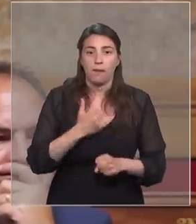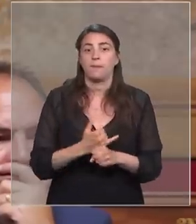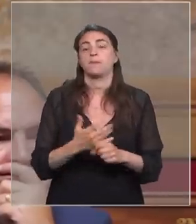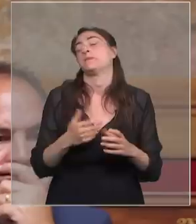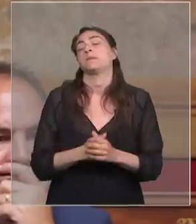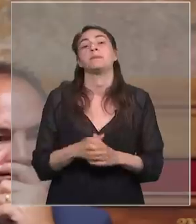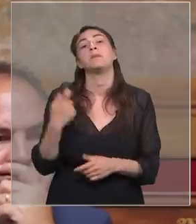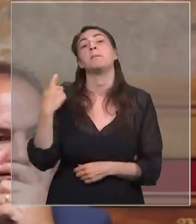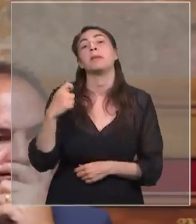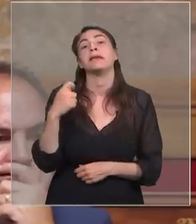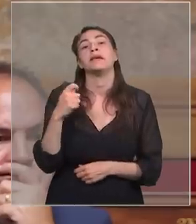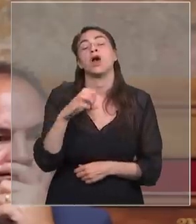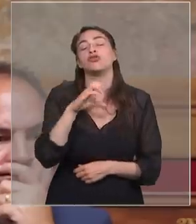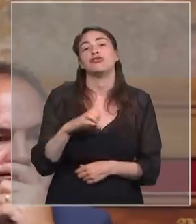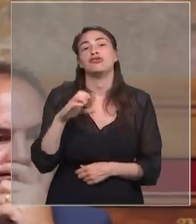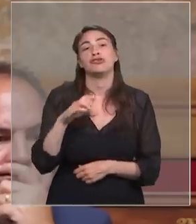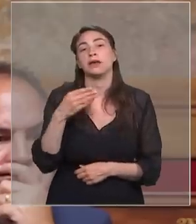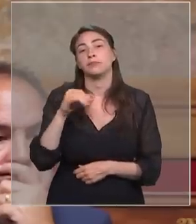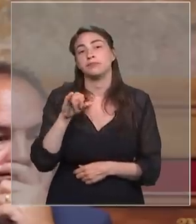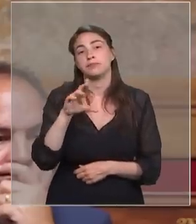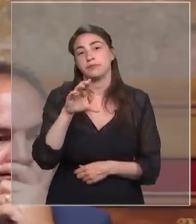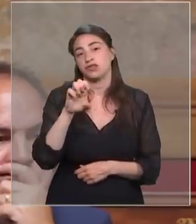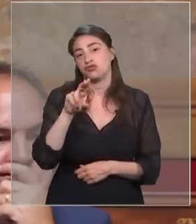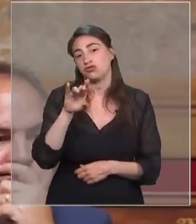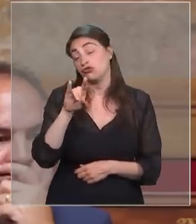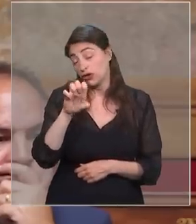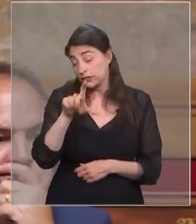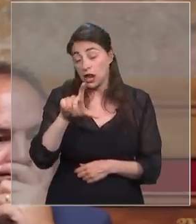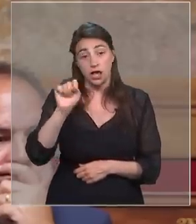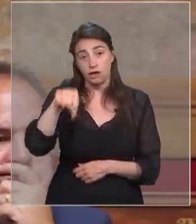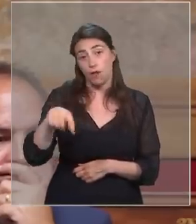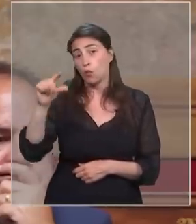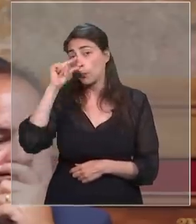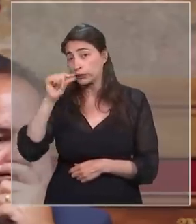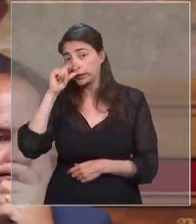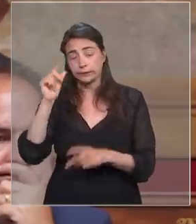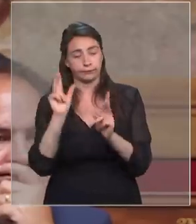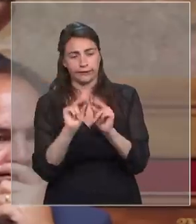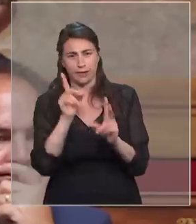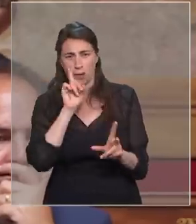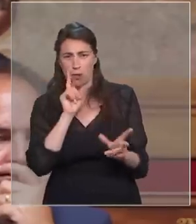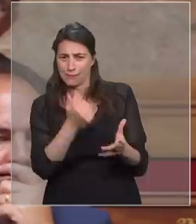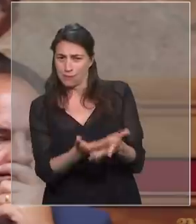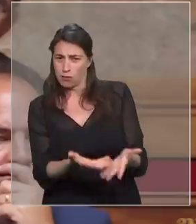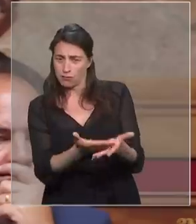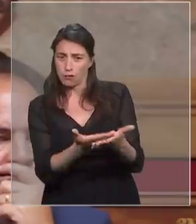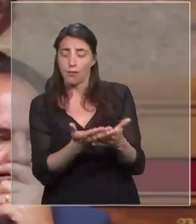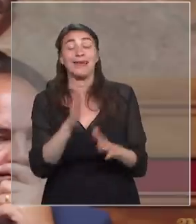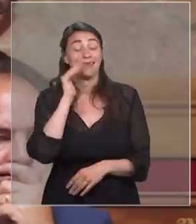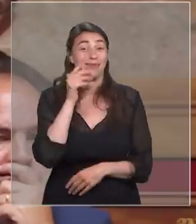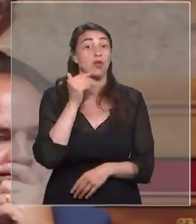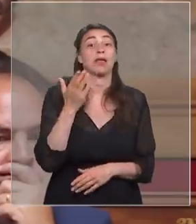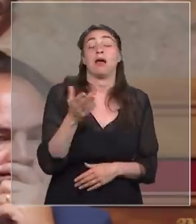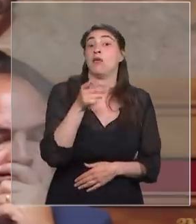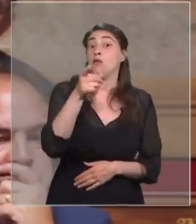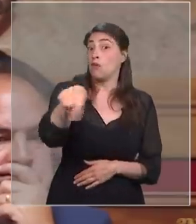ce matin que la Russie devrait rendre des comptes. Dans ce contexte effrayant, Madame la Ministre, pourriez-vous nous préciser si la